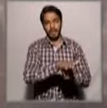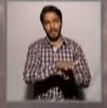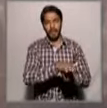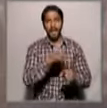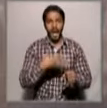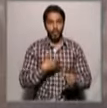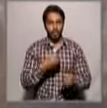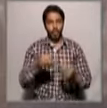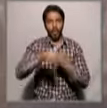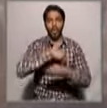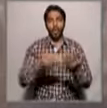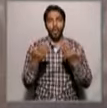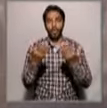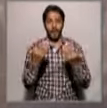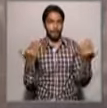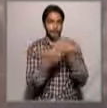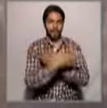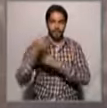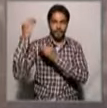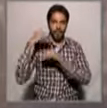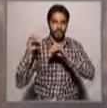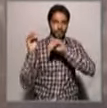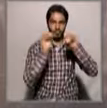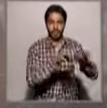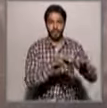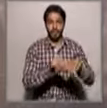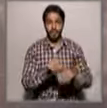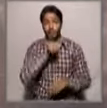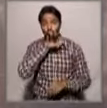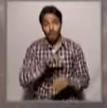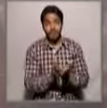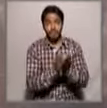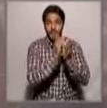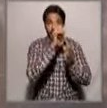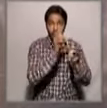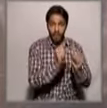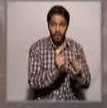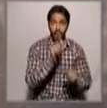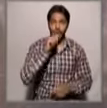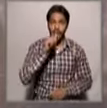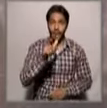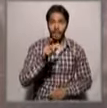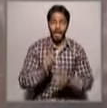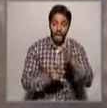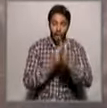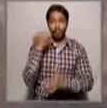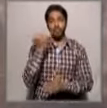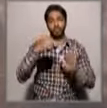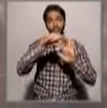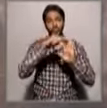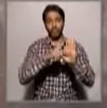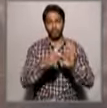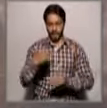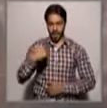المسألة يقول النبي صلى الله عليه وسلم فيه بالجواز إذا اعتمرت عن نفسها، لو أنها خرجت عن نفسها مرة واعتمرت عن نفسها جاز لها أن تعتمر